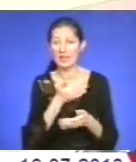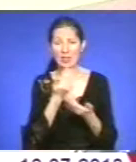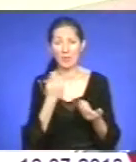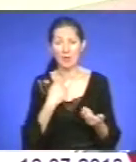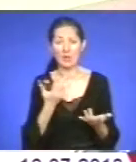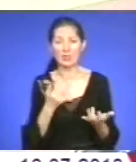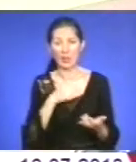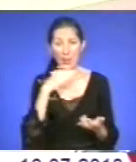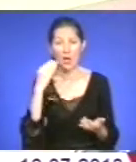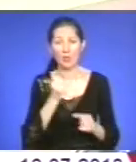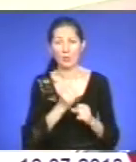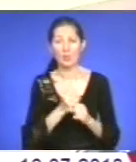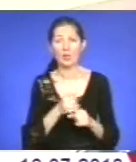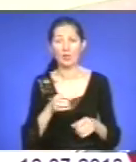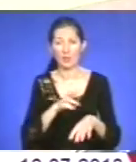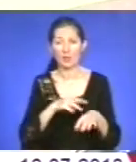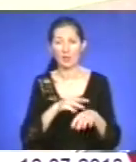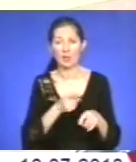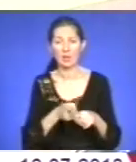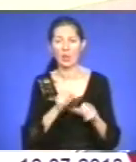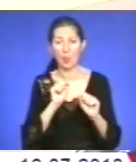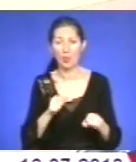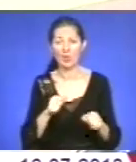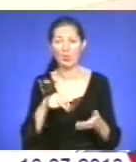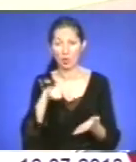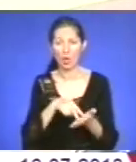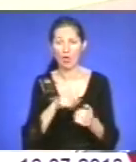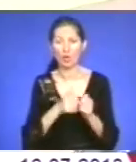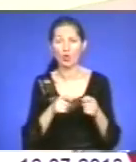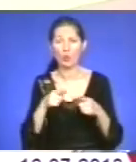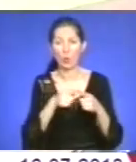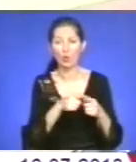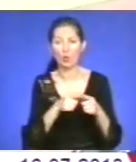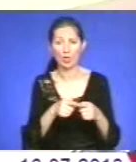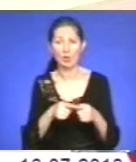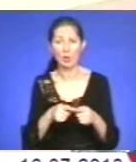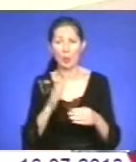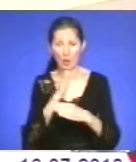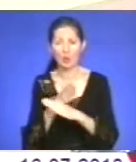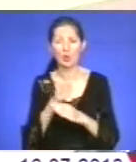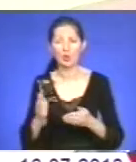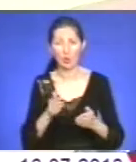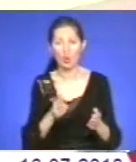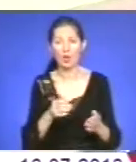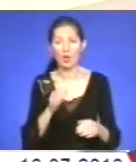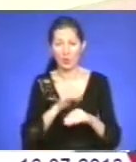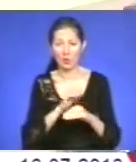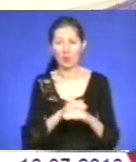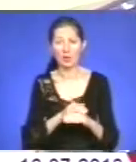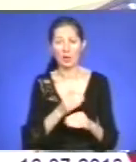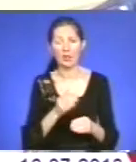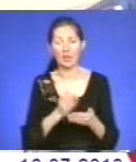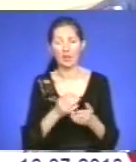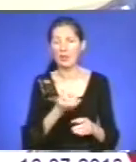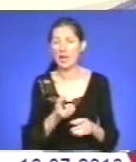перехрестці, на кожній аварійній ділянці дороги і фіксувати ці порушення. А їх є набагато більше. Крім того, працівниками ДАІ зафіксовано три факти